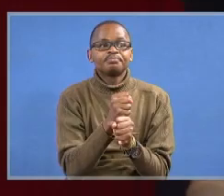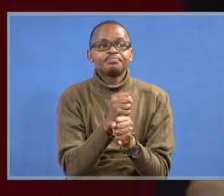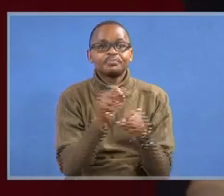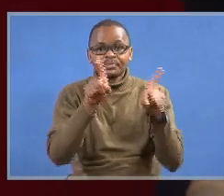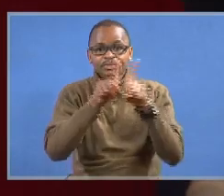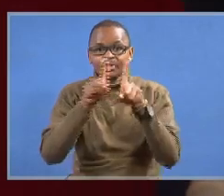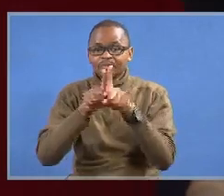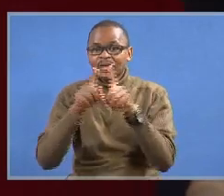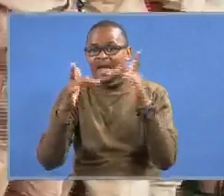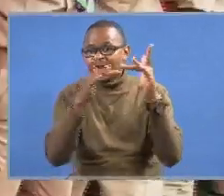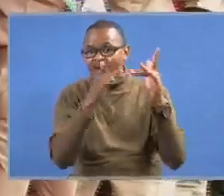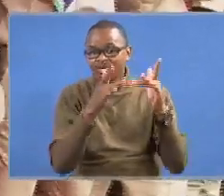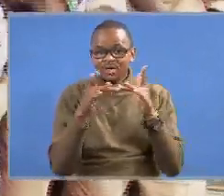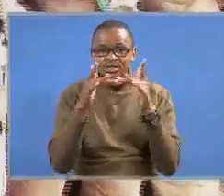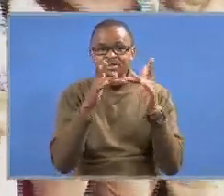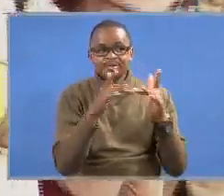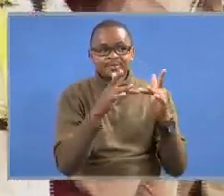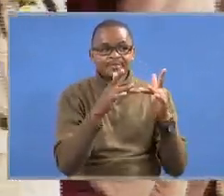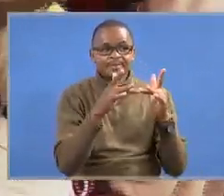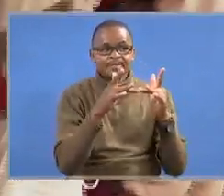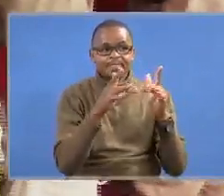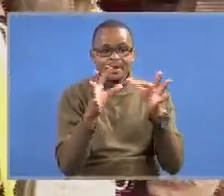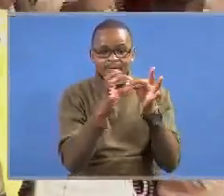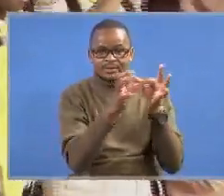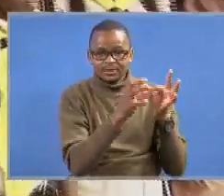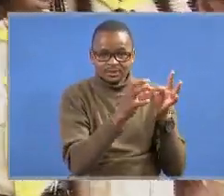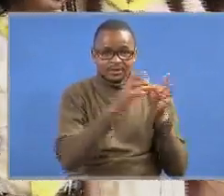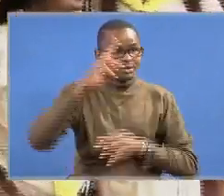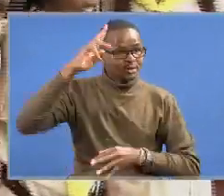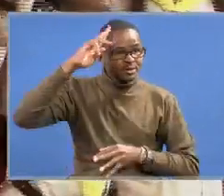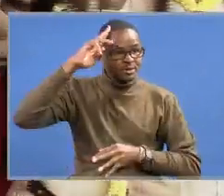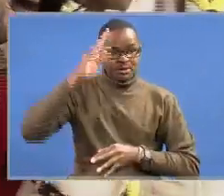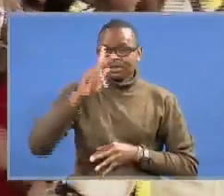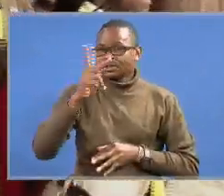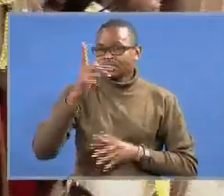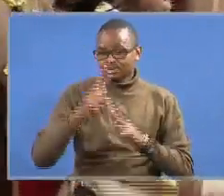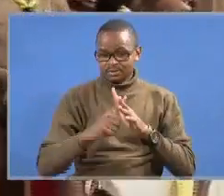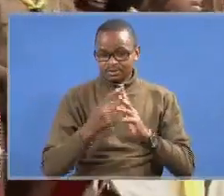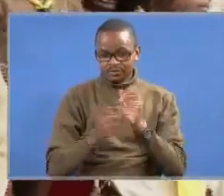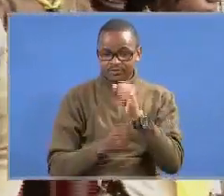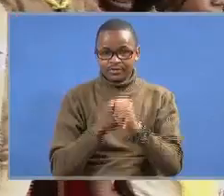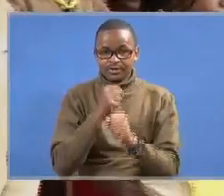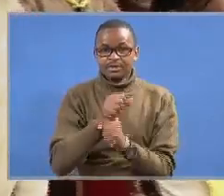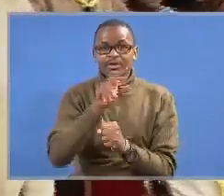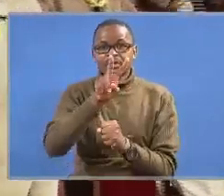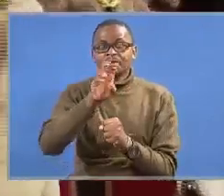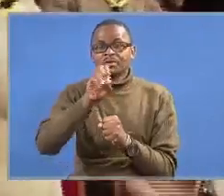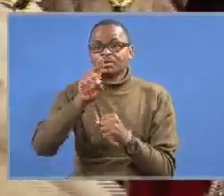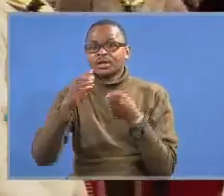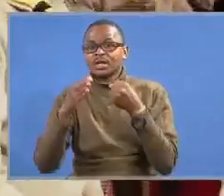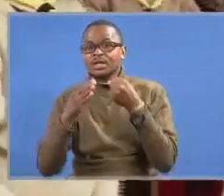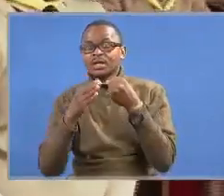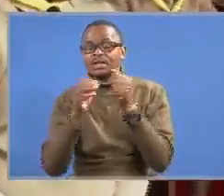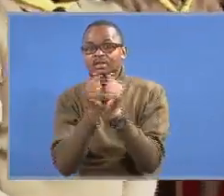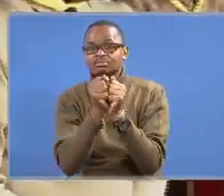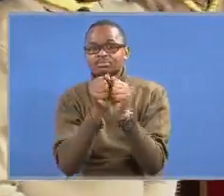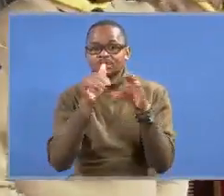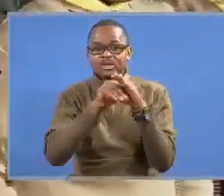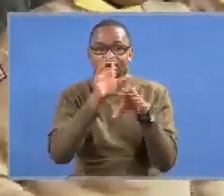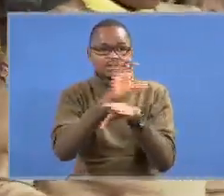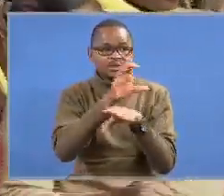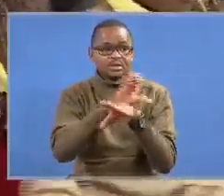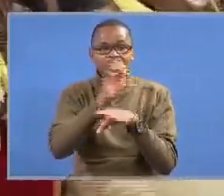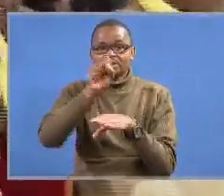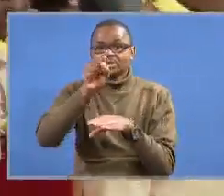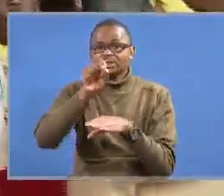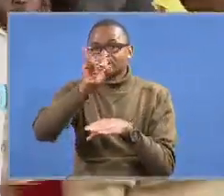as well as networks. Muungano wa maskauti nchini Kenya ulianzishwa mwaka 1910 katika kanisa la